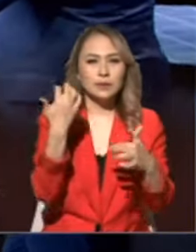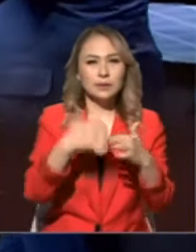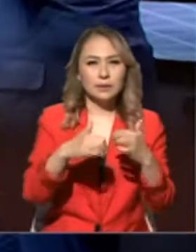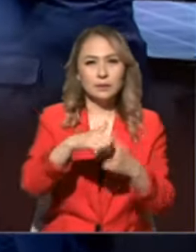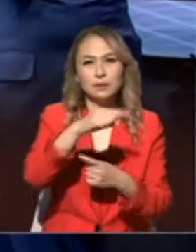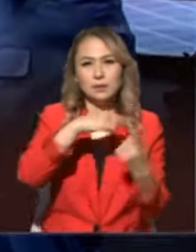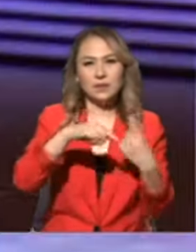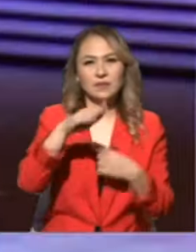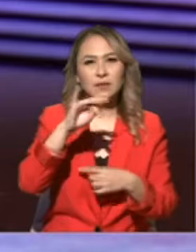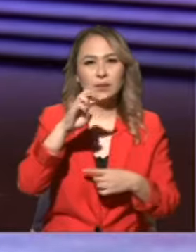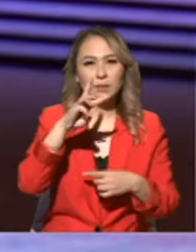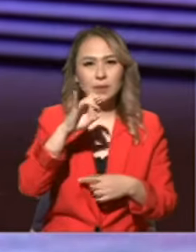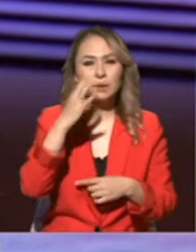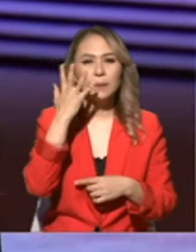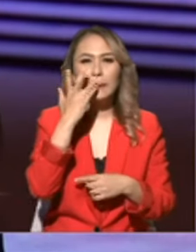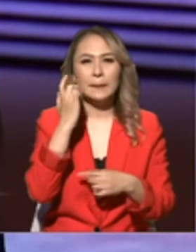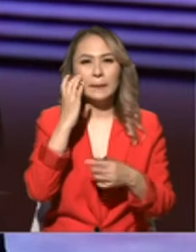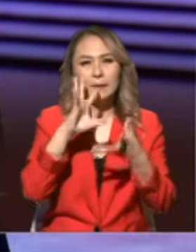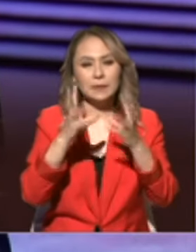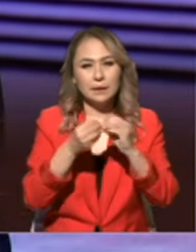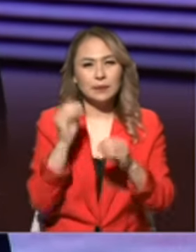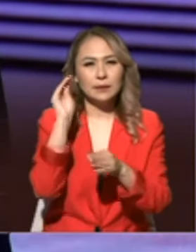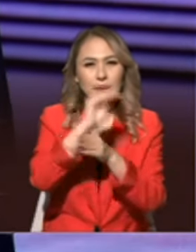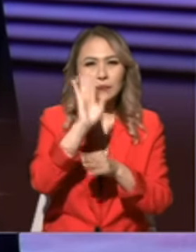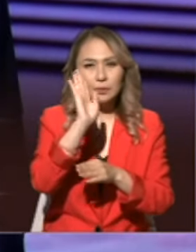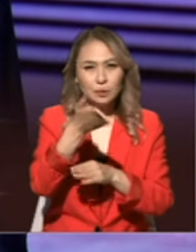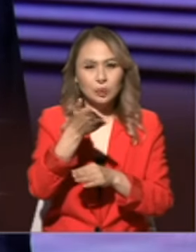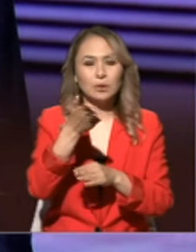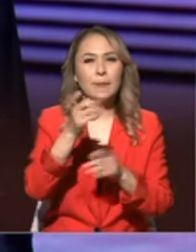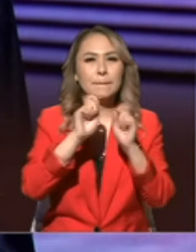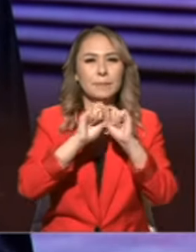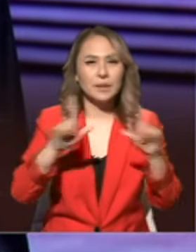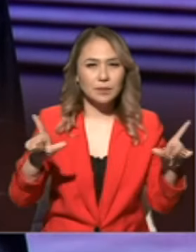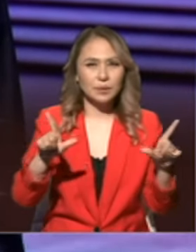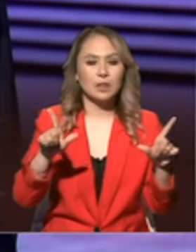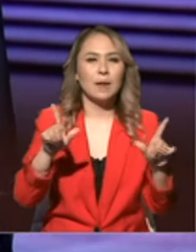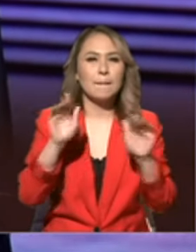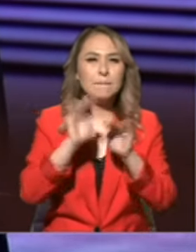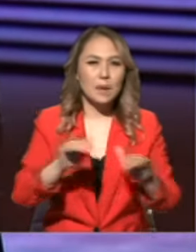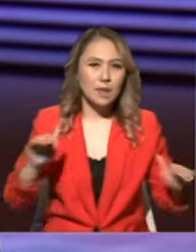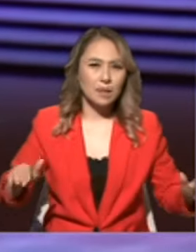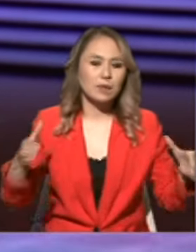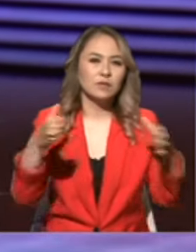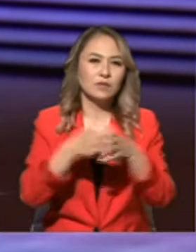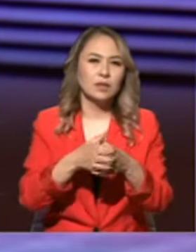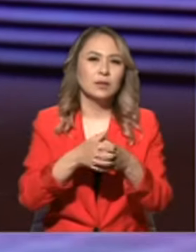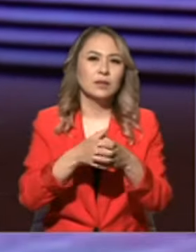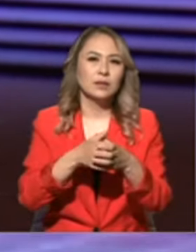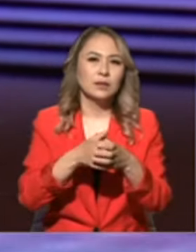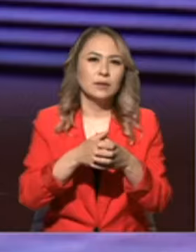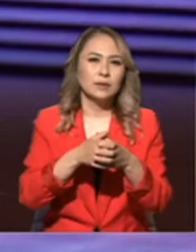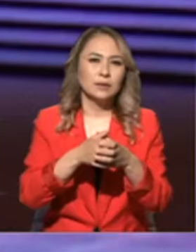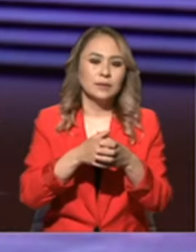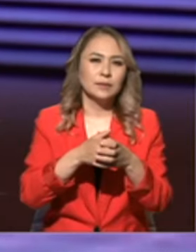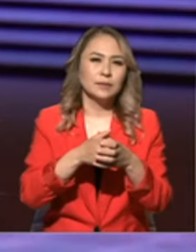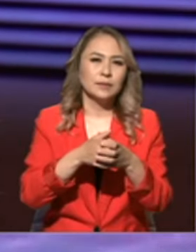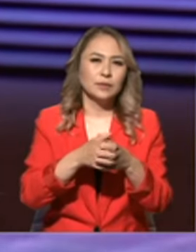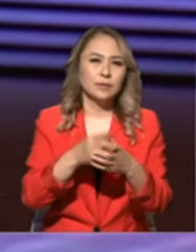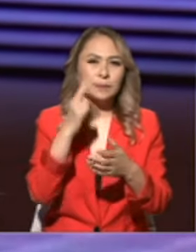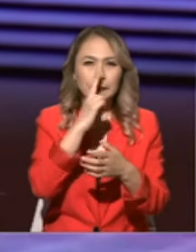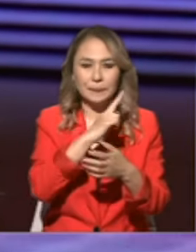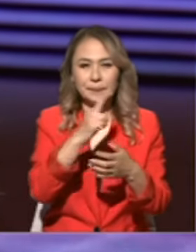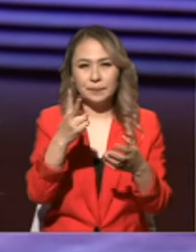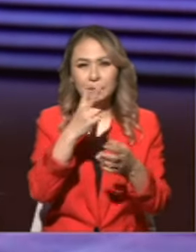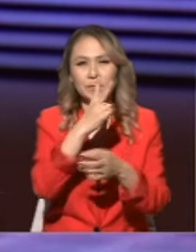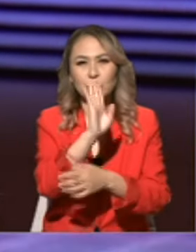жерге фермерлер барғаннан кейін ол жер дамиды. Мектепке де жаңағы балалар оқитын болғаннан кейін мұғалімдер келе бастайды. Қаралатын дәрігерлер